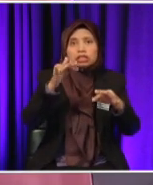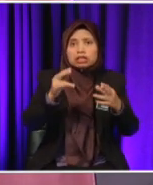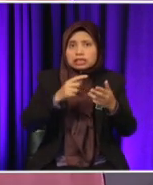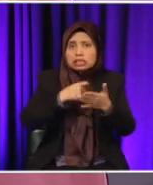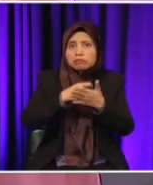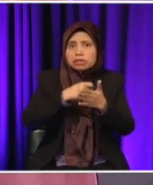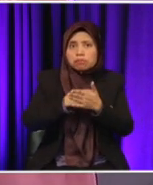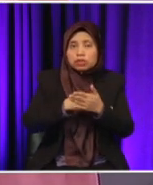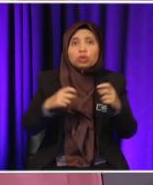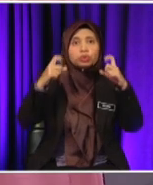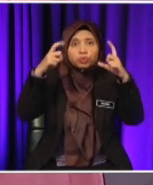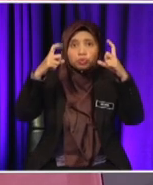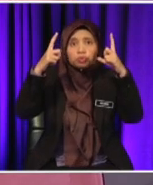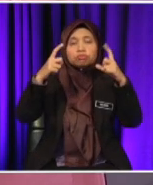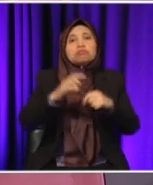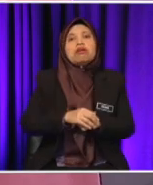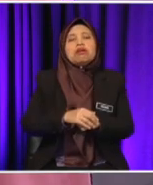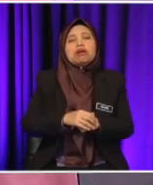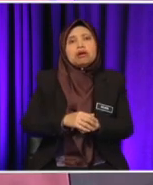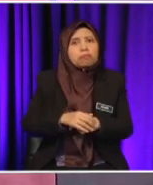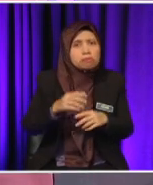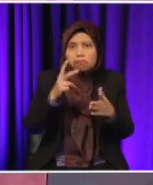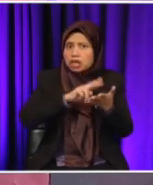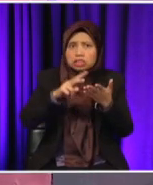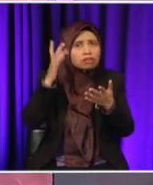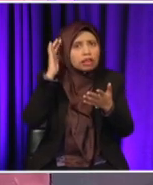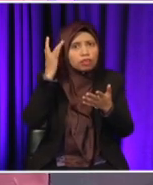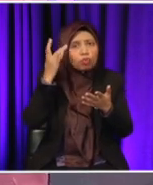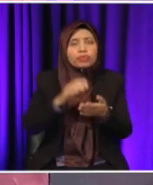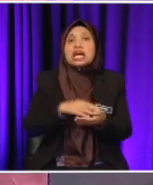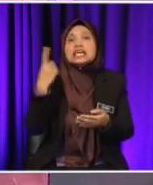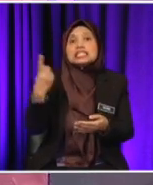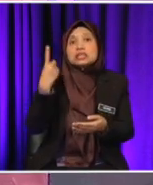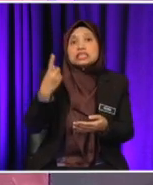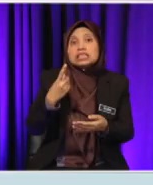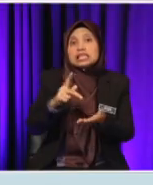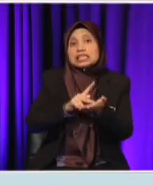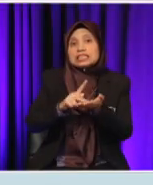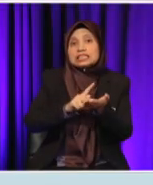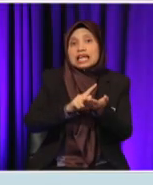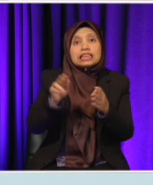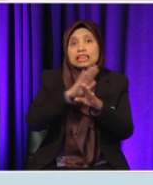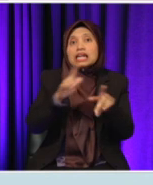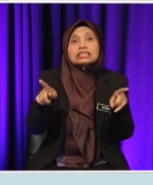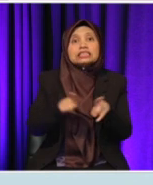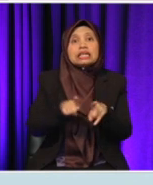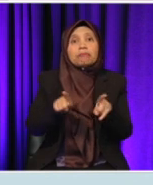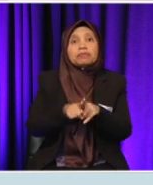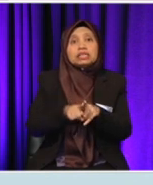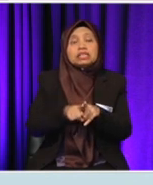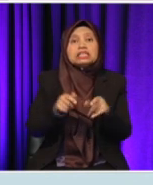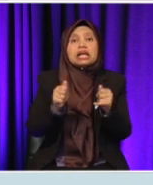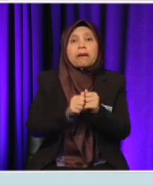terkejutlah tampak diduga oleh pembaca itu sendiri lazimnya tidak sama dengan didukung oleh